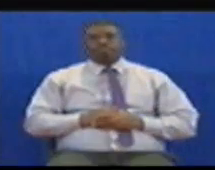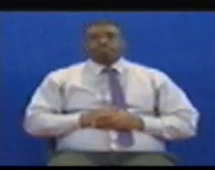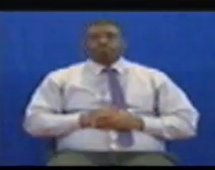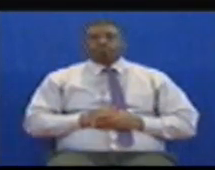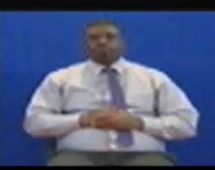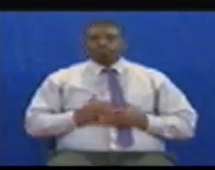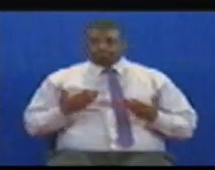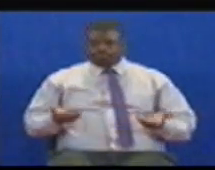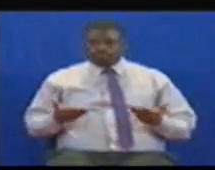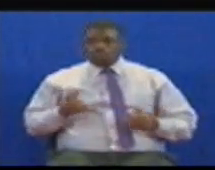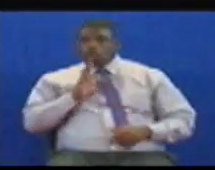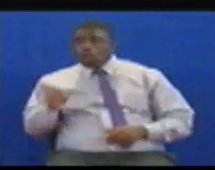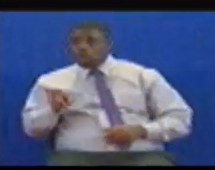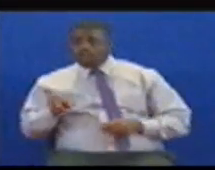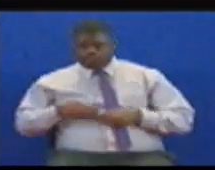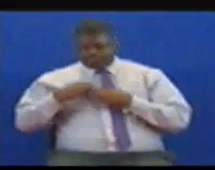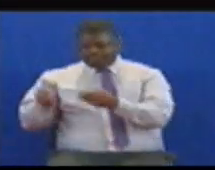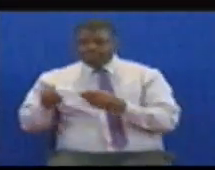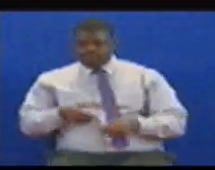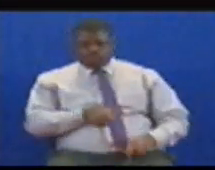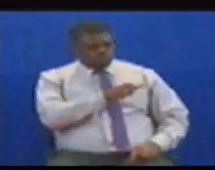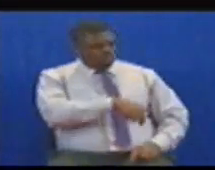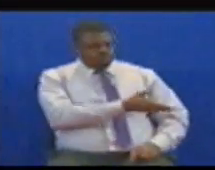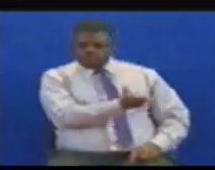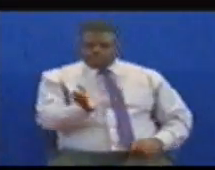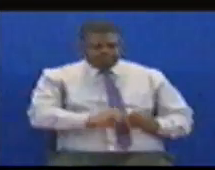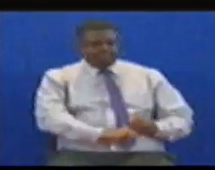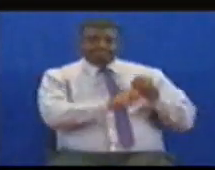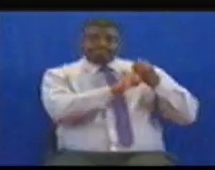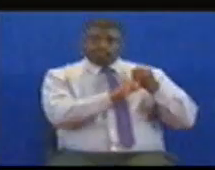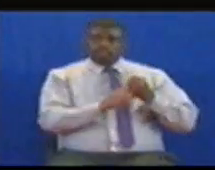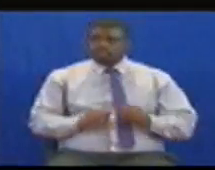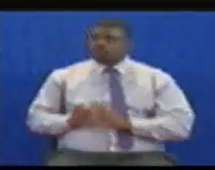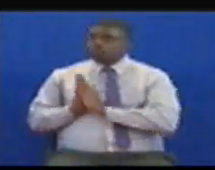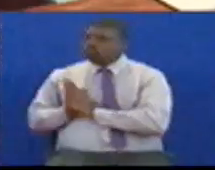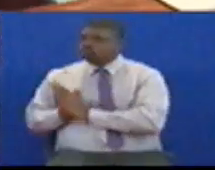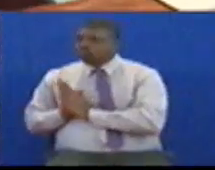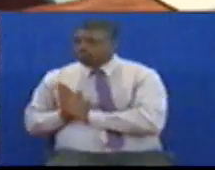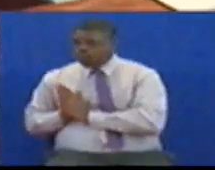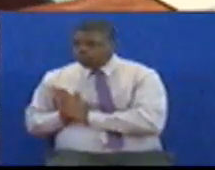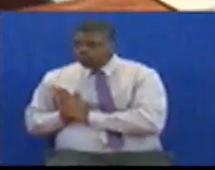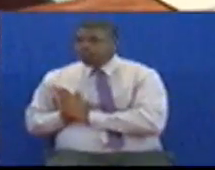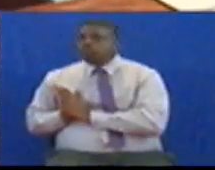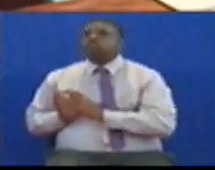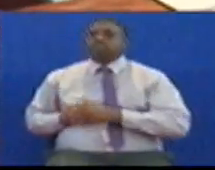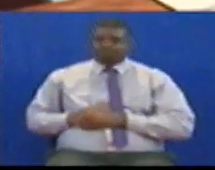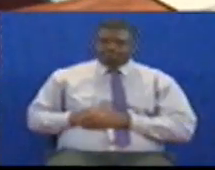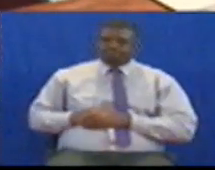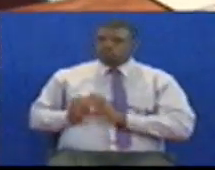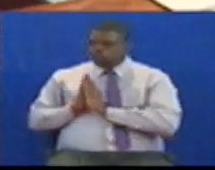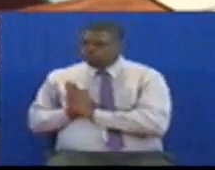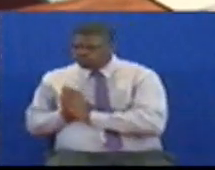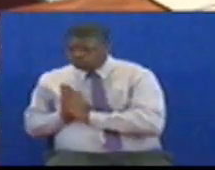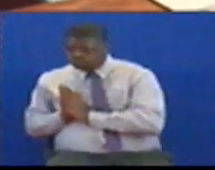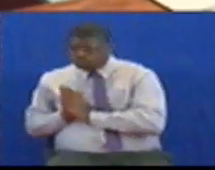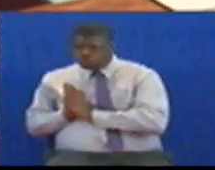Hoja imetolewa na hoja imeungwa mkono. Tunakushukuru sana Mheshimiwa Waziri wa Nchi, Ofisi ya Rais Utumishi